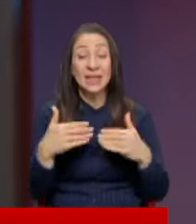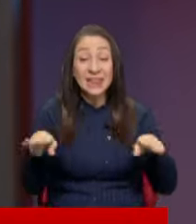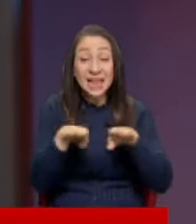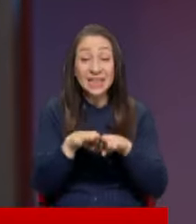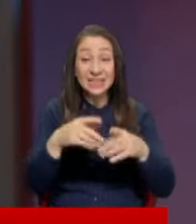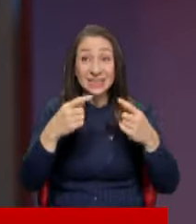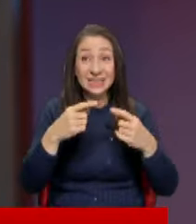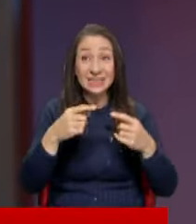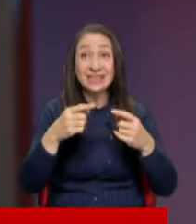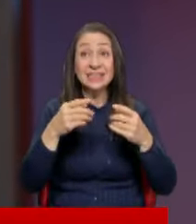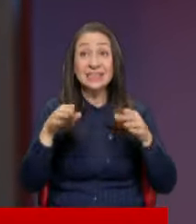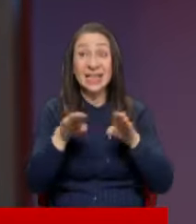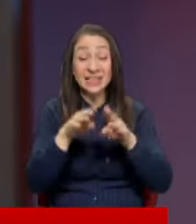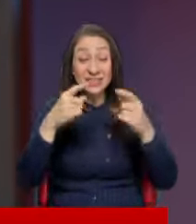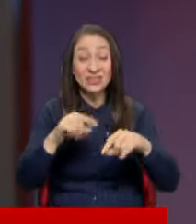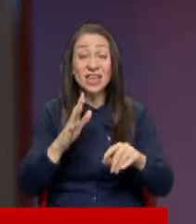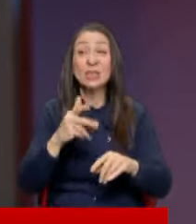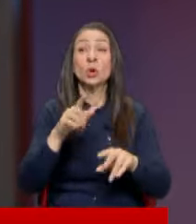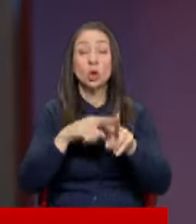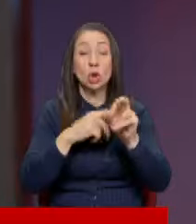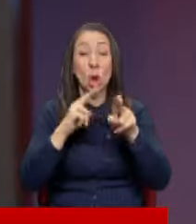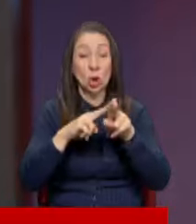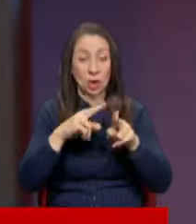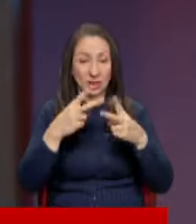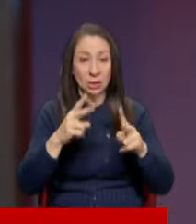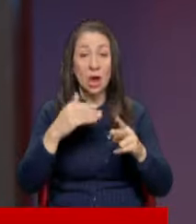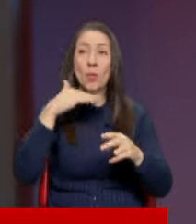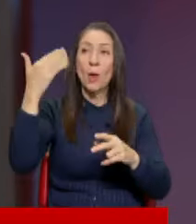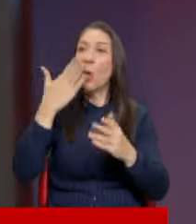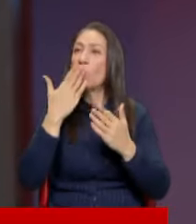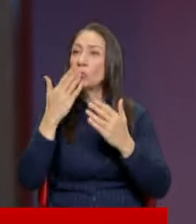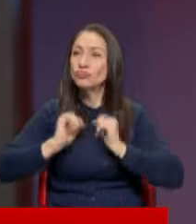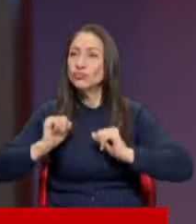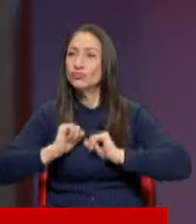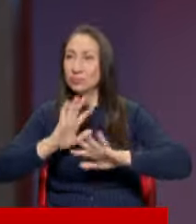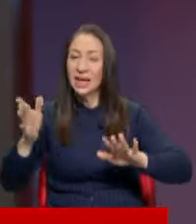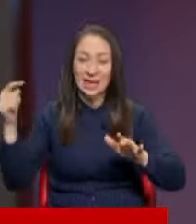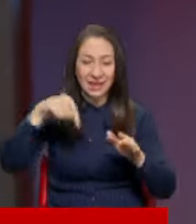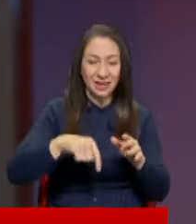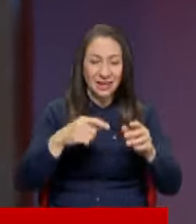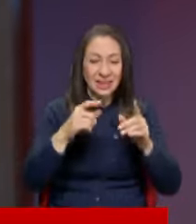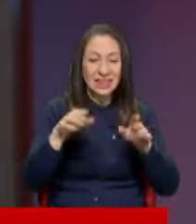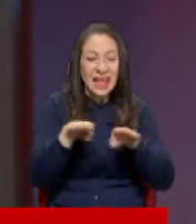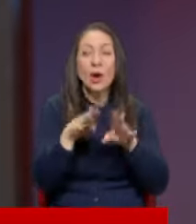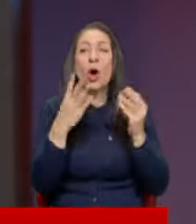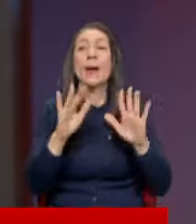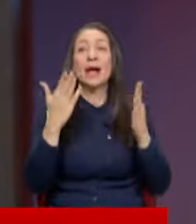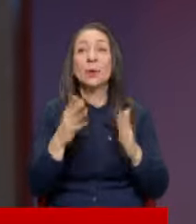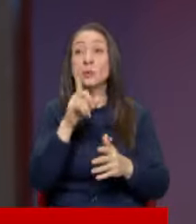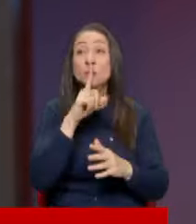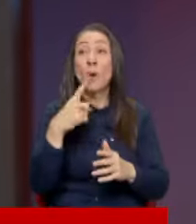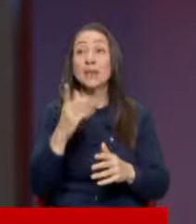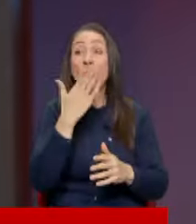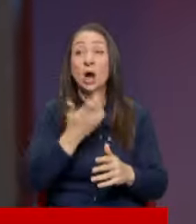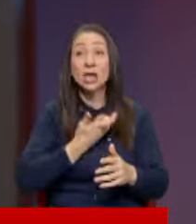sınavını şey denklik sınavını geçememiş YÖK'ün açtığı yurt dışındaki okumasını denklik olarak kabul etmeyen 110.000